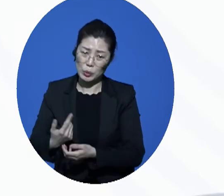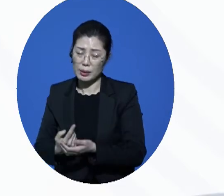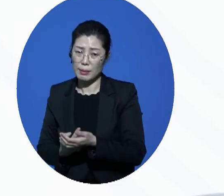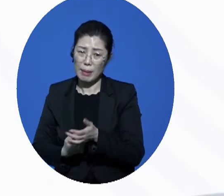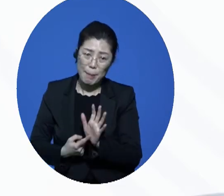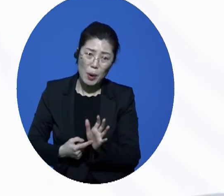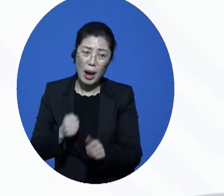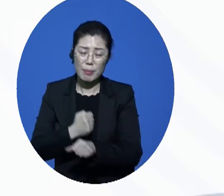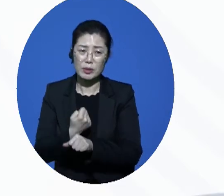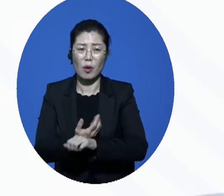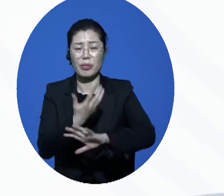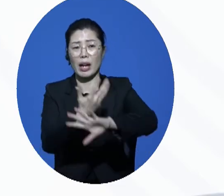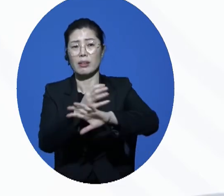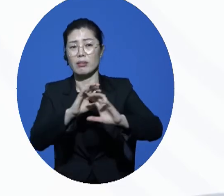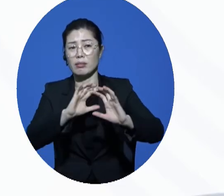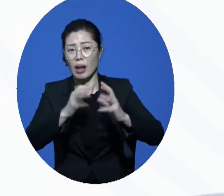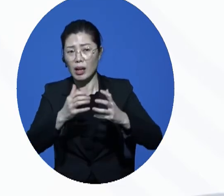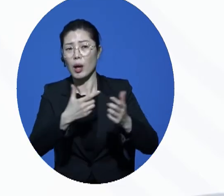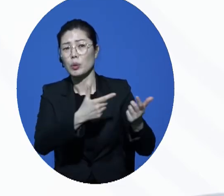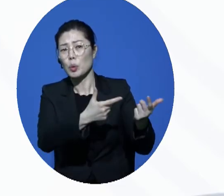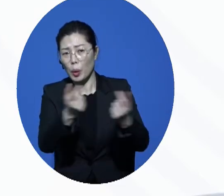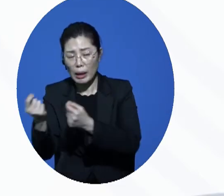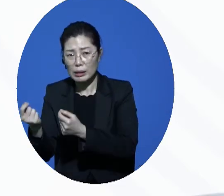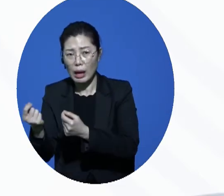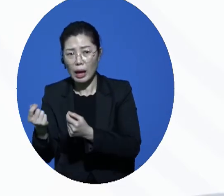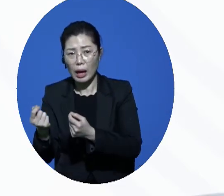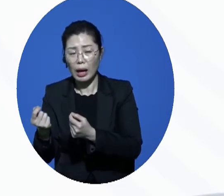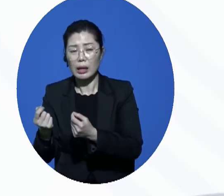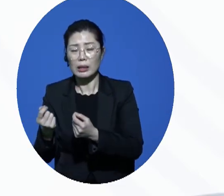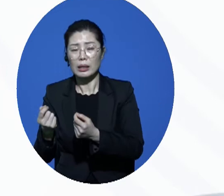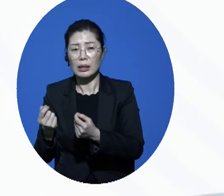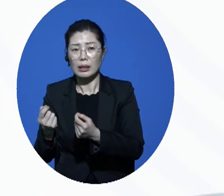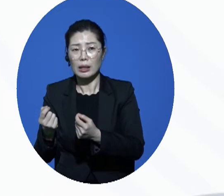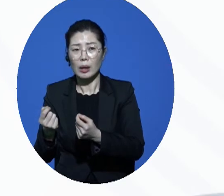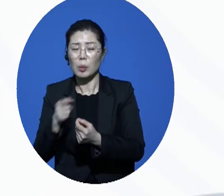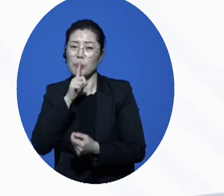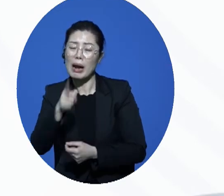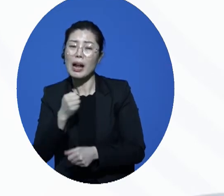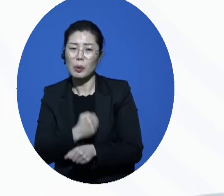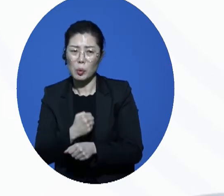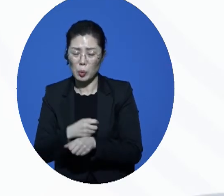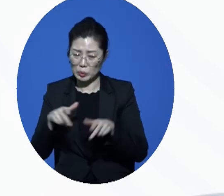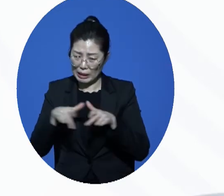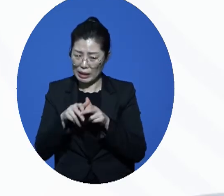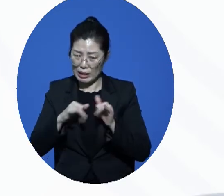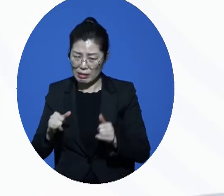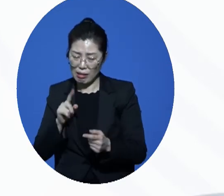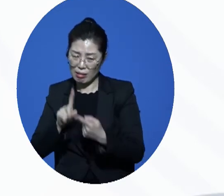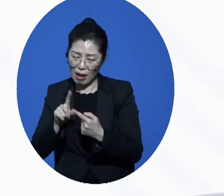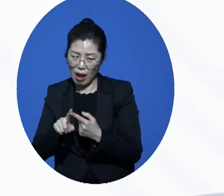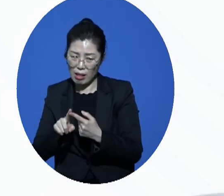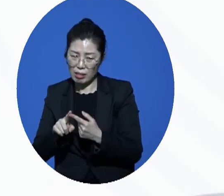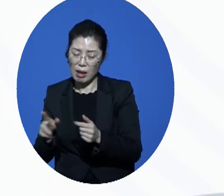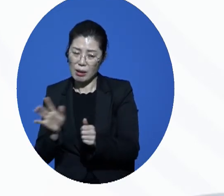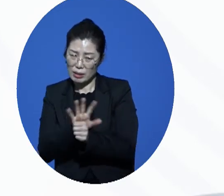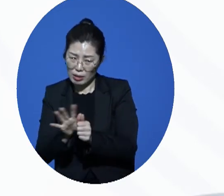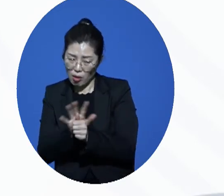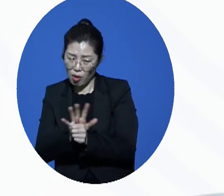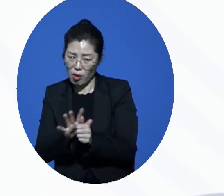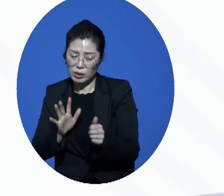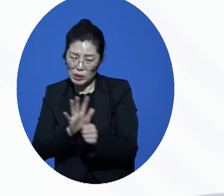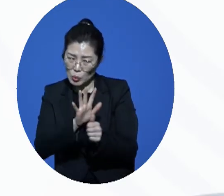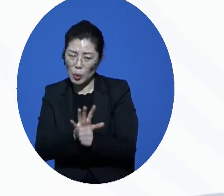다 똑같다, 이렇게 이야기하고 계속 장애인에 대한 지원 체계를 마련하지 않는 것에 대해서